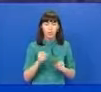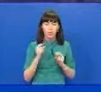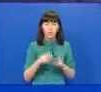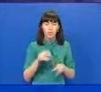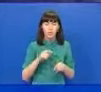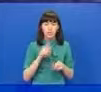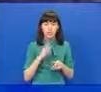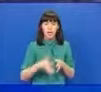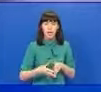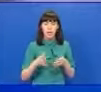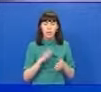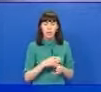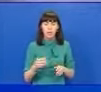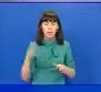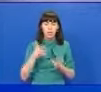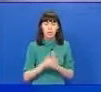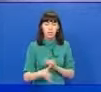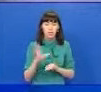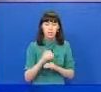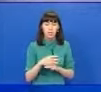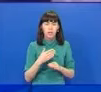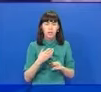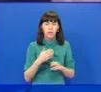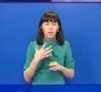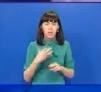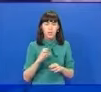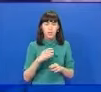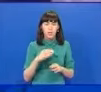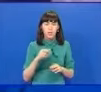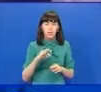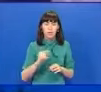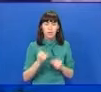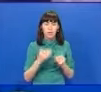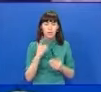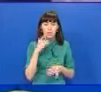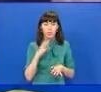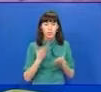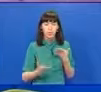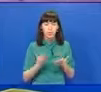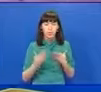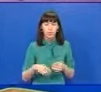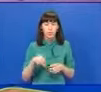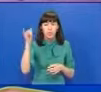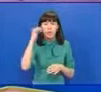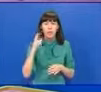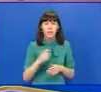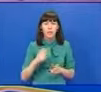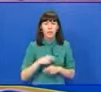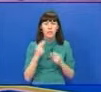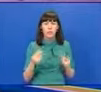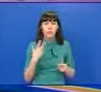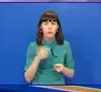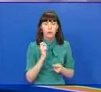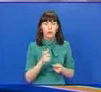екендігі анықталған. Келтірілген шығын көлемі 1 миллион теңгеге жуық. Бүгінде күдіктілердің қолындағы малдар иелеріне қайтарылып, үш